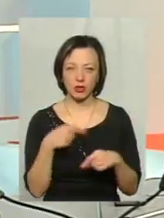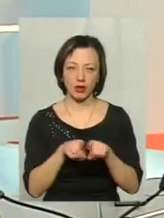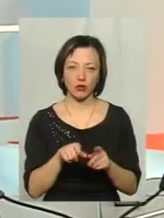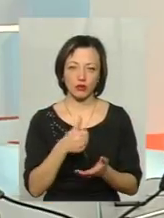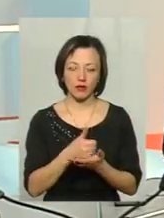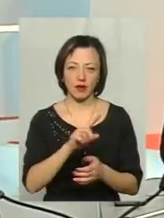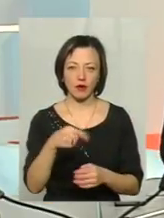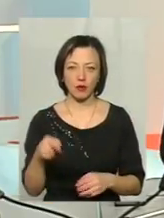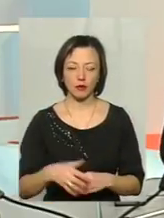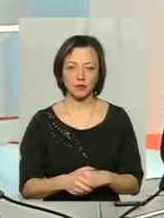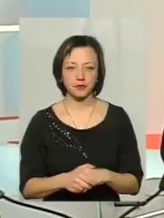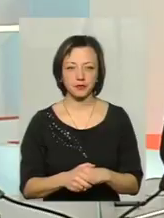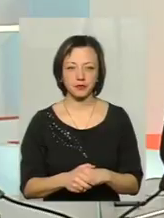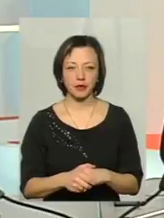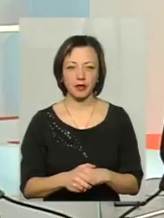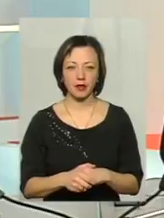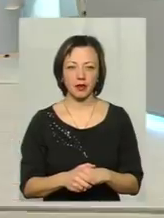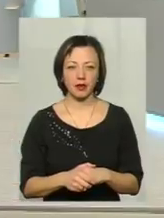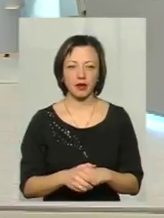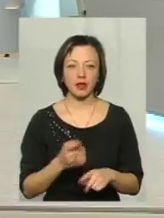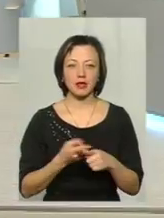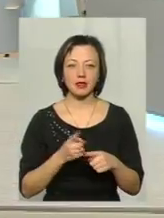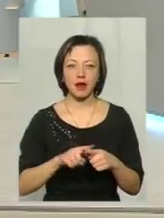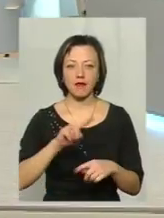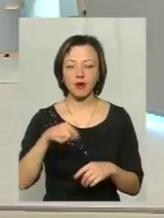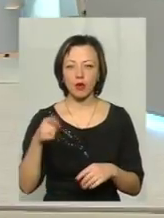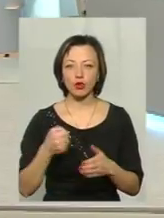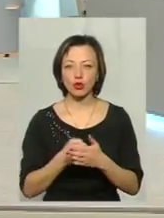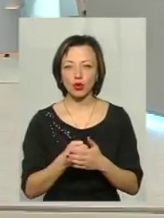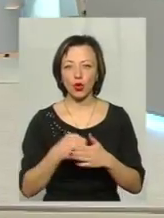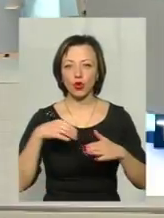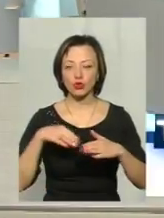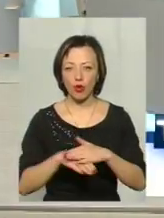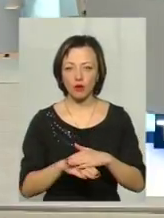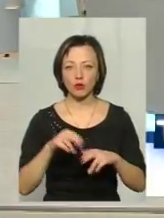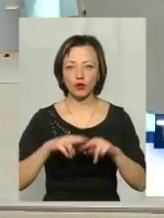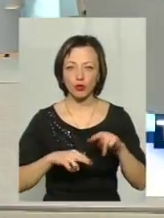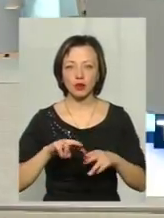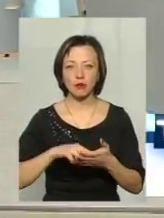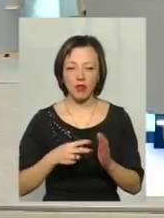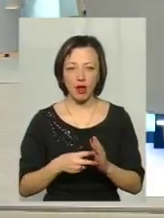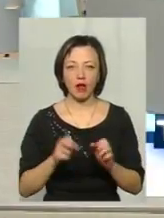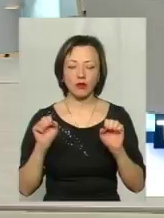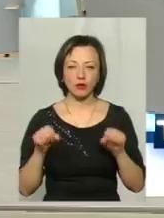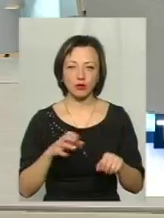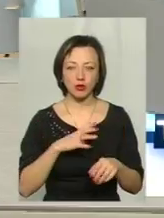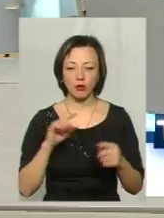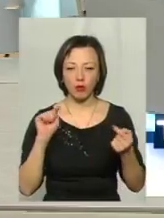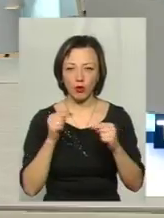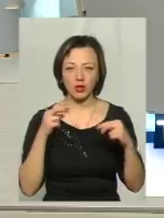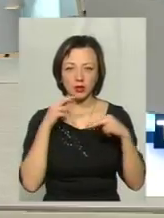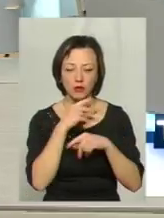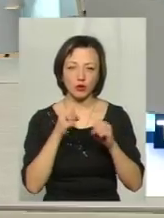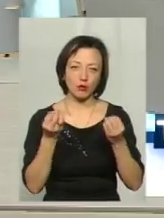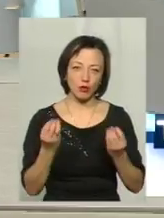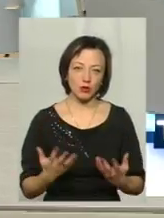основні. Це вимоги, Дмитро Олександрович, вимоги до сховища, тому що будується планово. Так само можуть бути і продиреційні укриття, воно може бути проще.